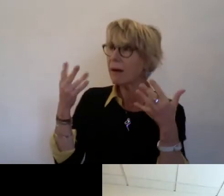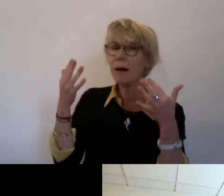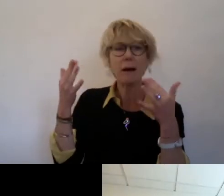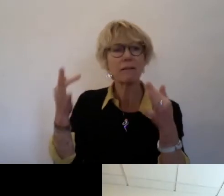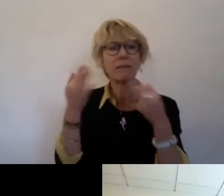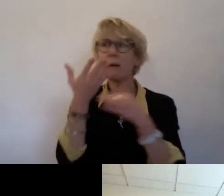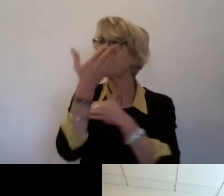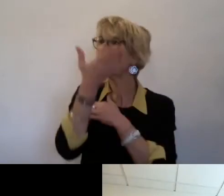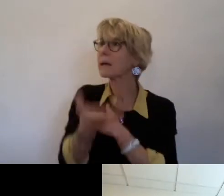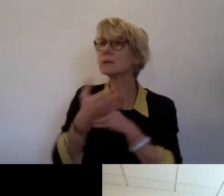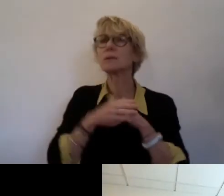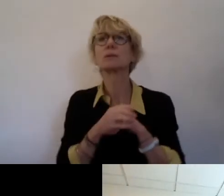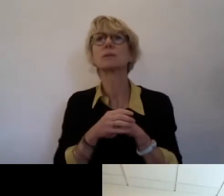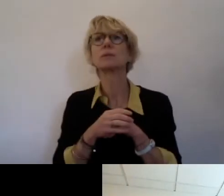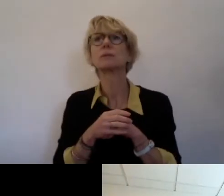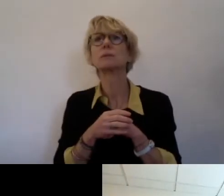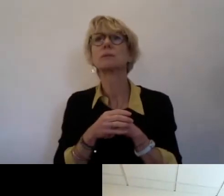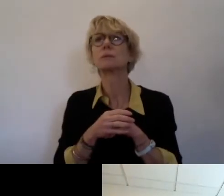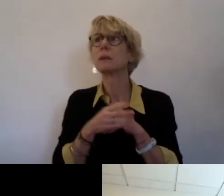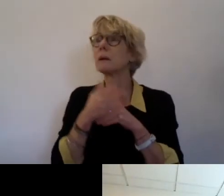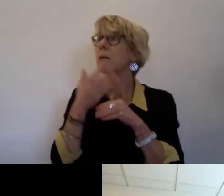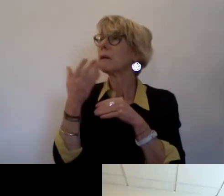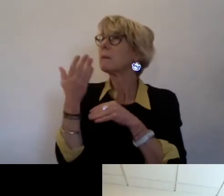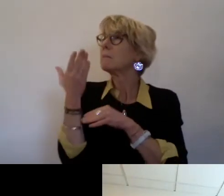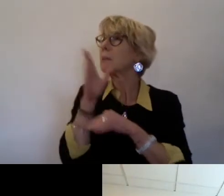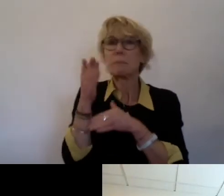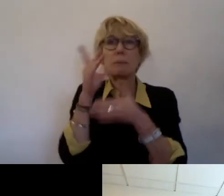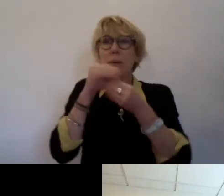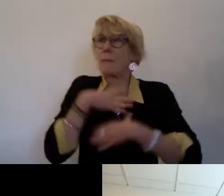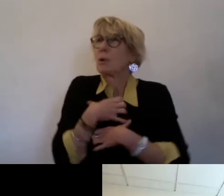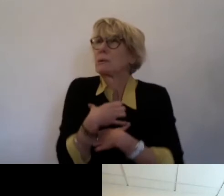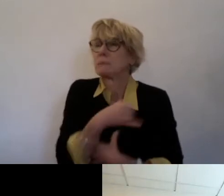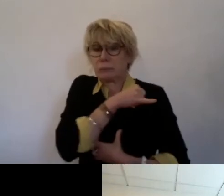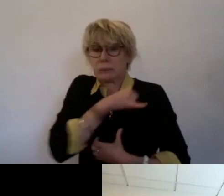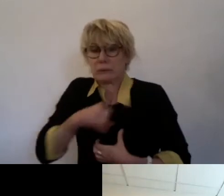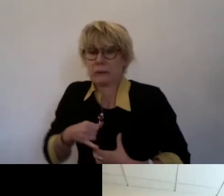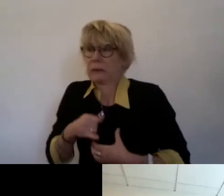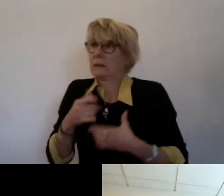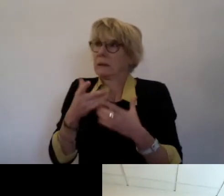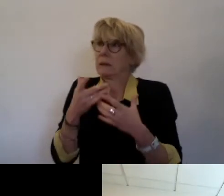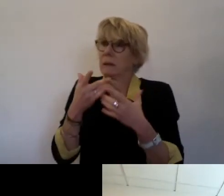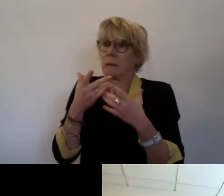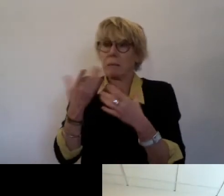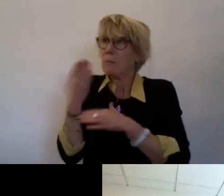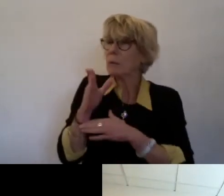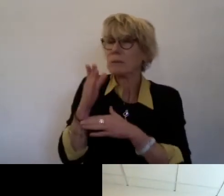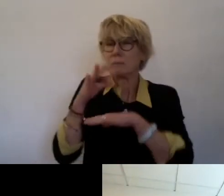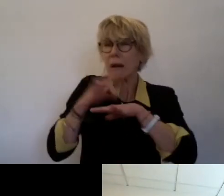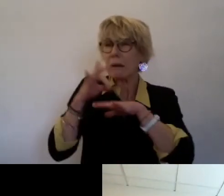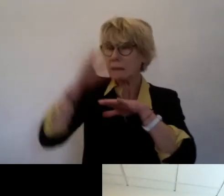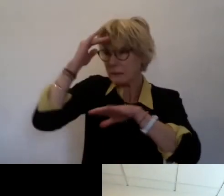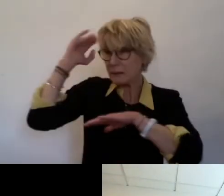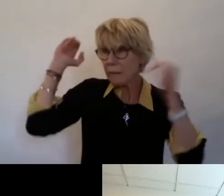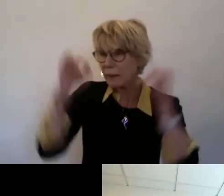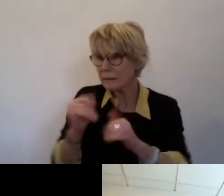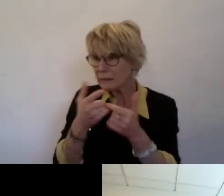leur problématique d'anxiété. Et c'est des gens qui aussi ont développé de vraies maladies dépressives. Je ne parle pas